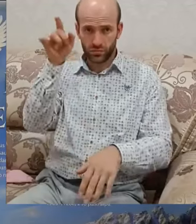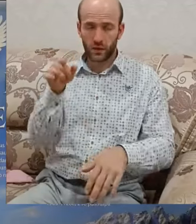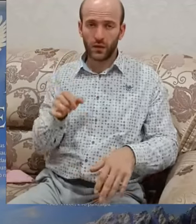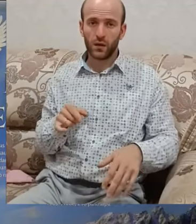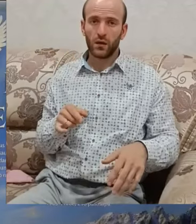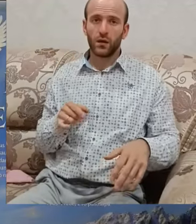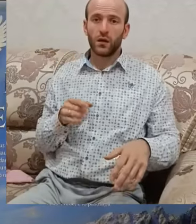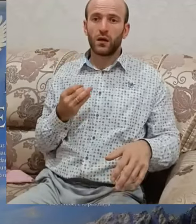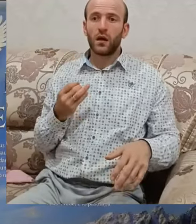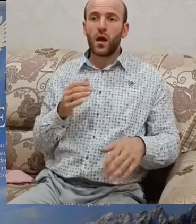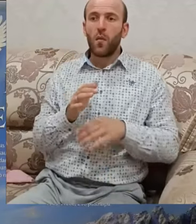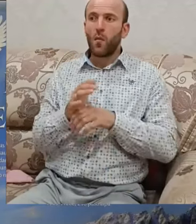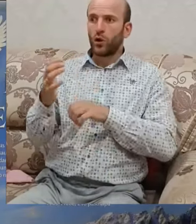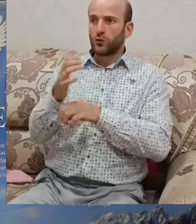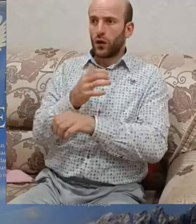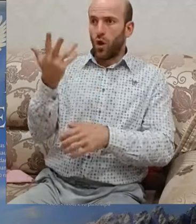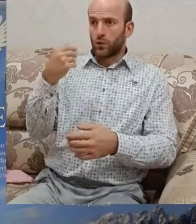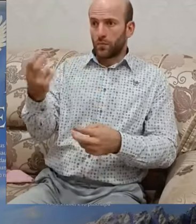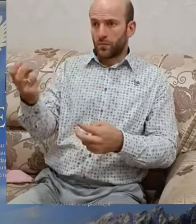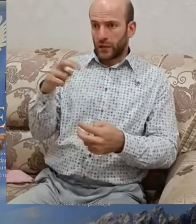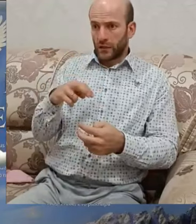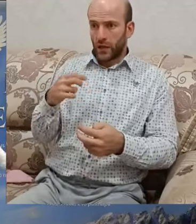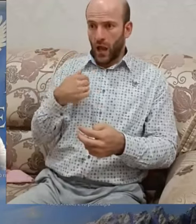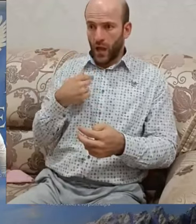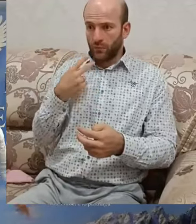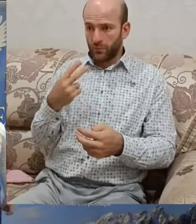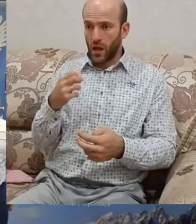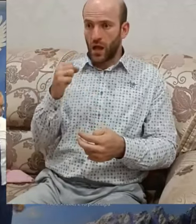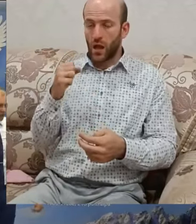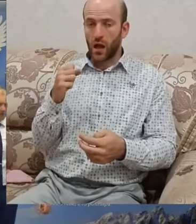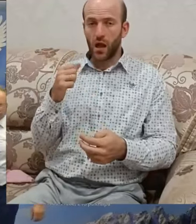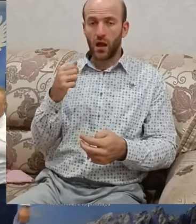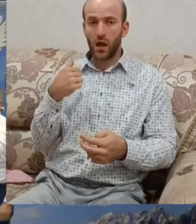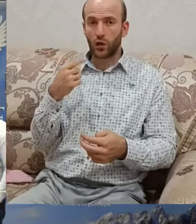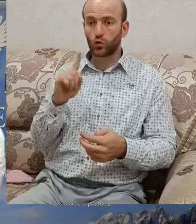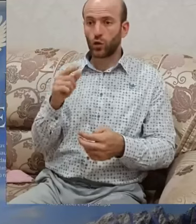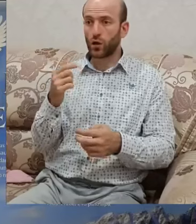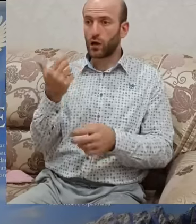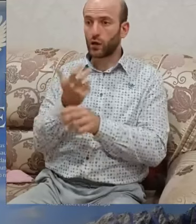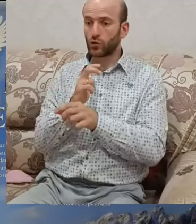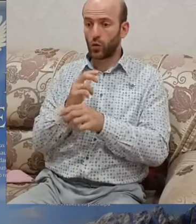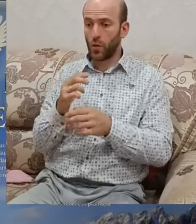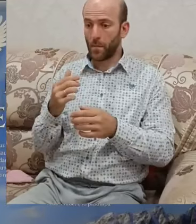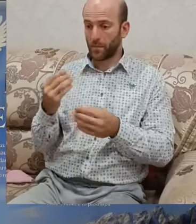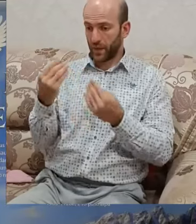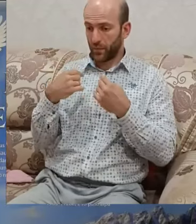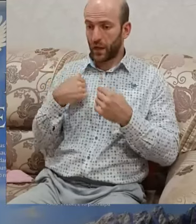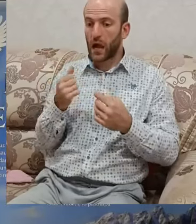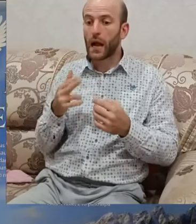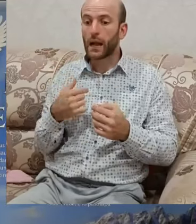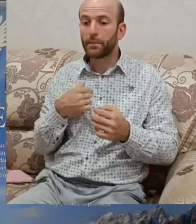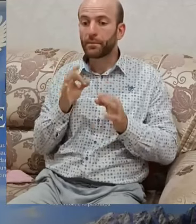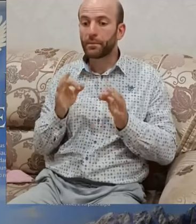Агнца приготовилась. Ir žinia mums parodo kelią, kaip ji pasiruošė. И послание нам показывает путь, как она приготовилась. Tai nėra fantazija. Это не